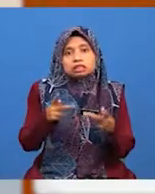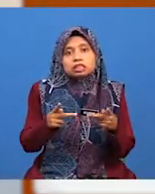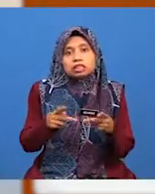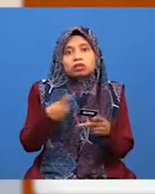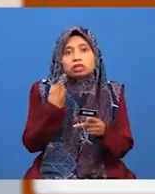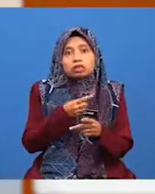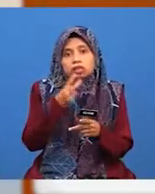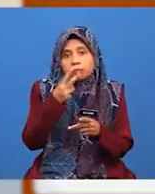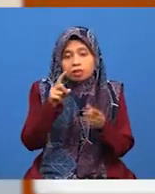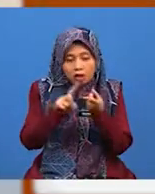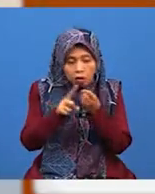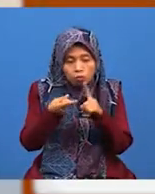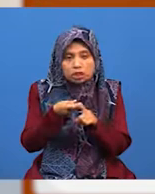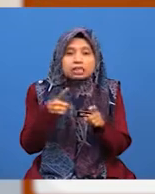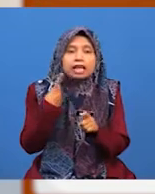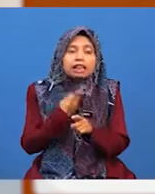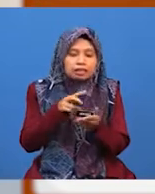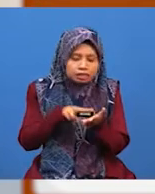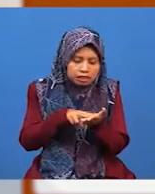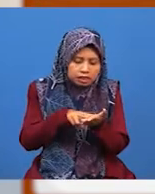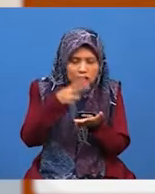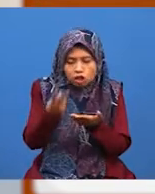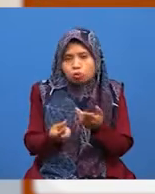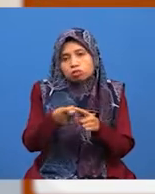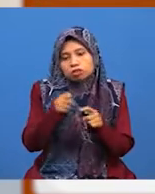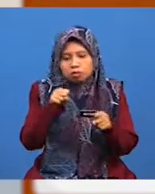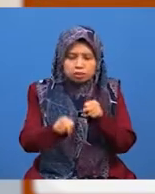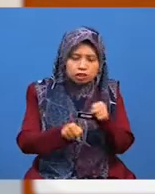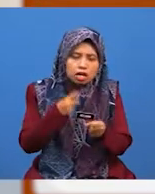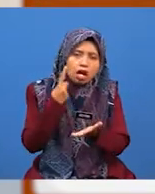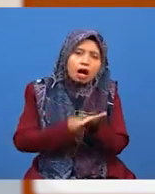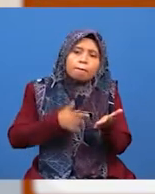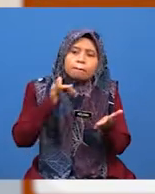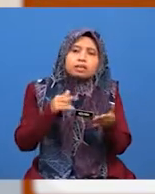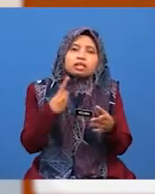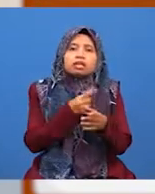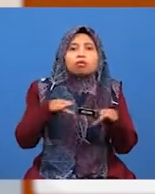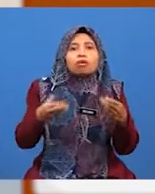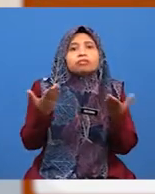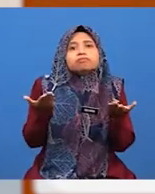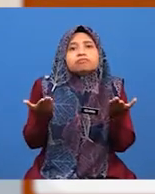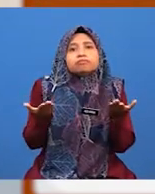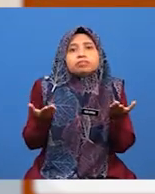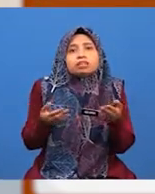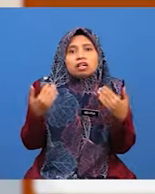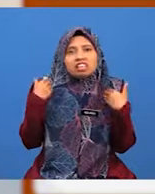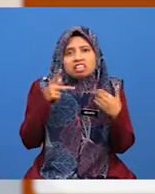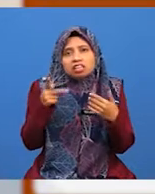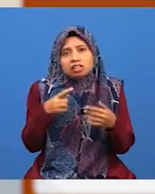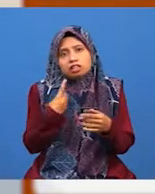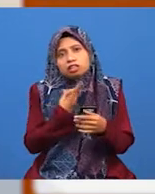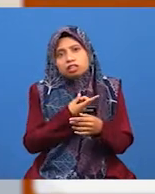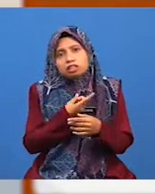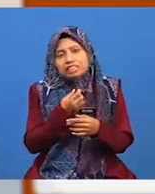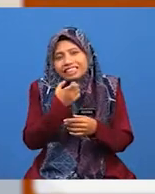kita nampak kawan kita terjatuh dari basikal, apakah yang perlu kita lakukan? Adakah kita